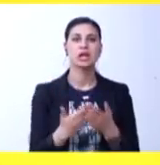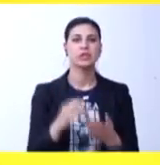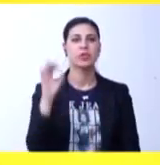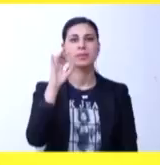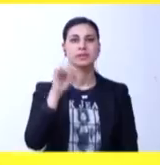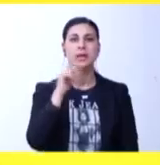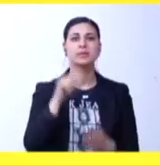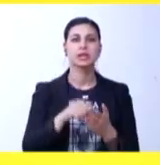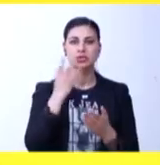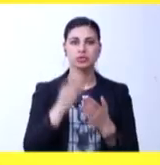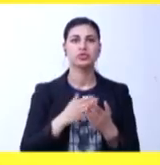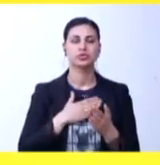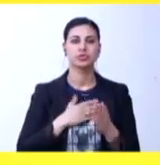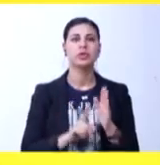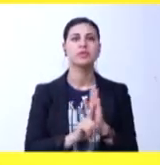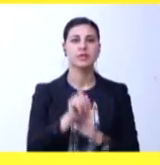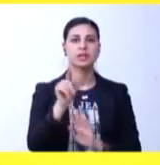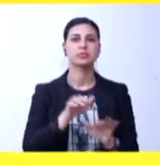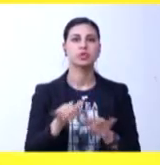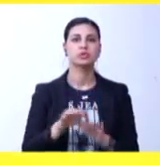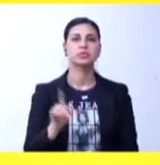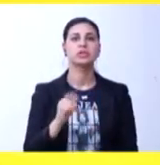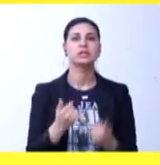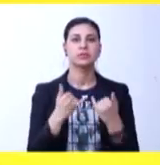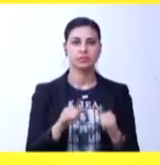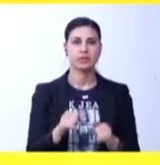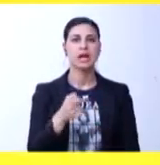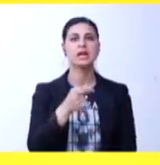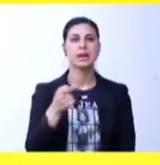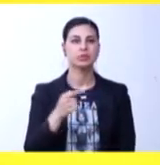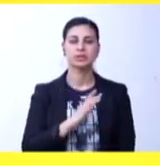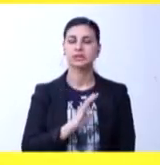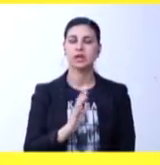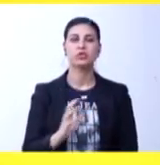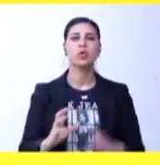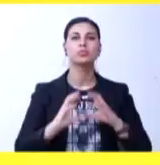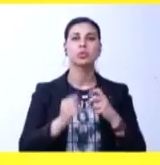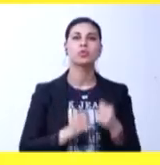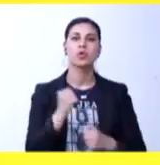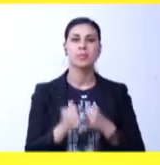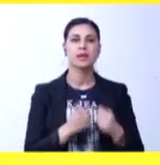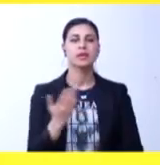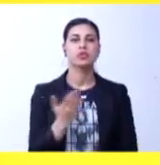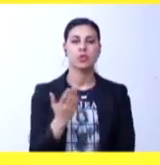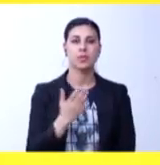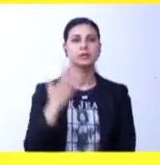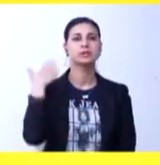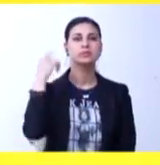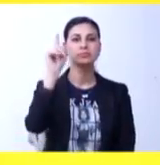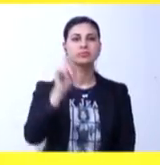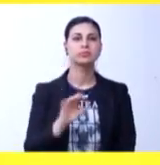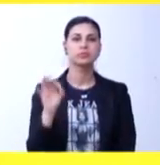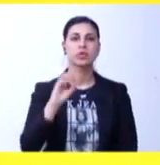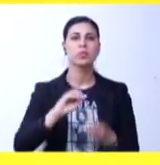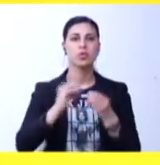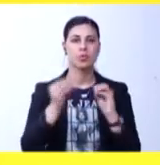ეხება საკითხი, ჩვენ ვერთვებით ღონისძიებებში. რასაკვირველია, გამონაკლისი არ იყოს მსოფლიო რბენა, რომელიც ზურგის ტვინის დაზიანების